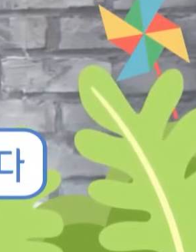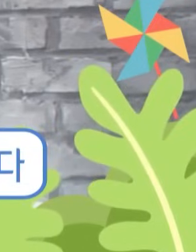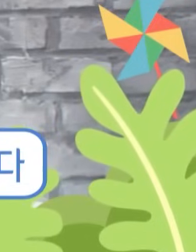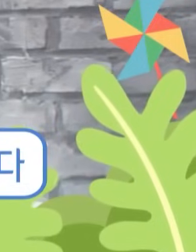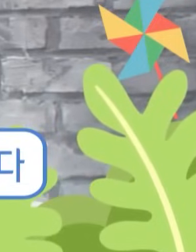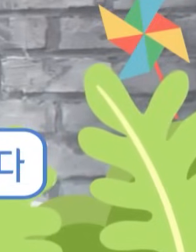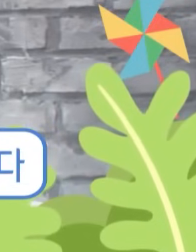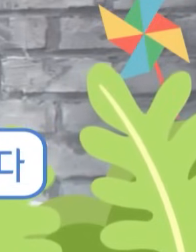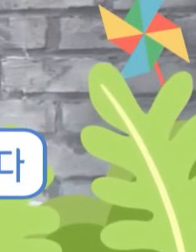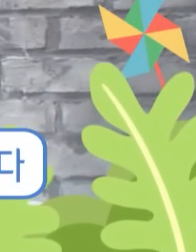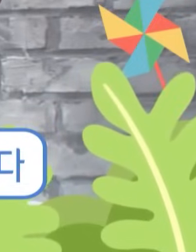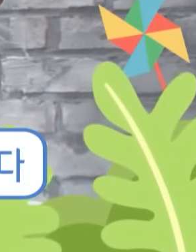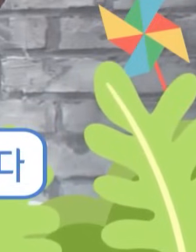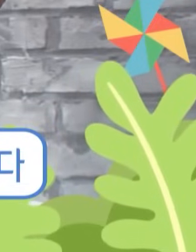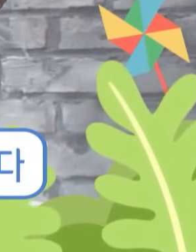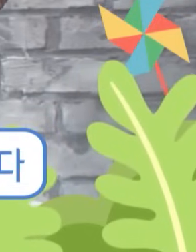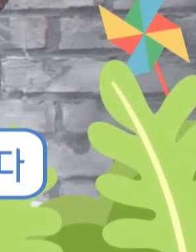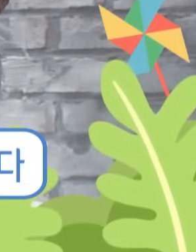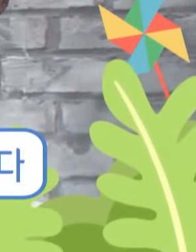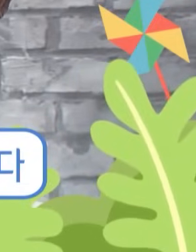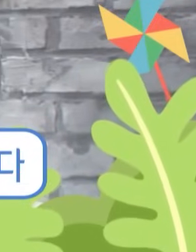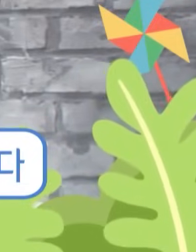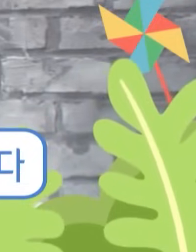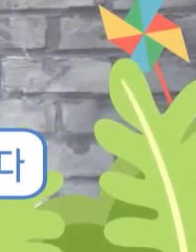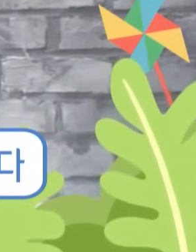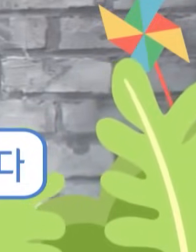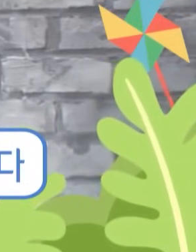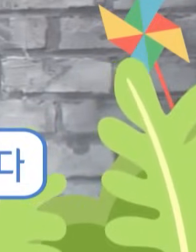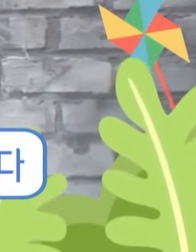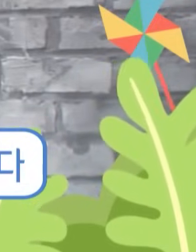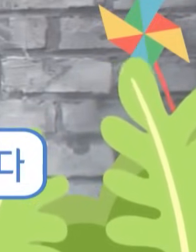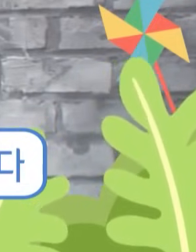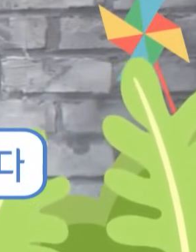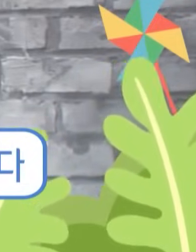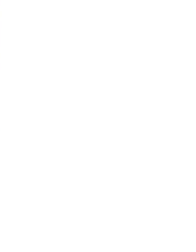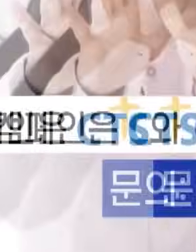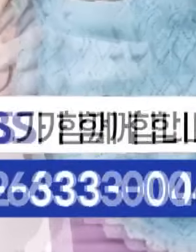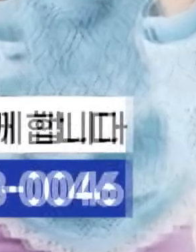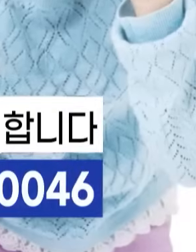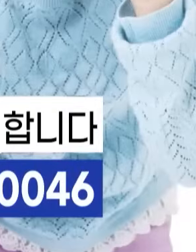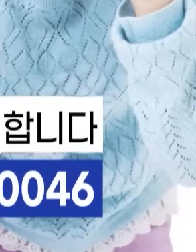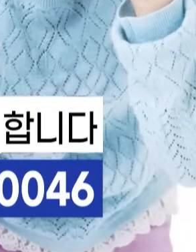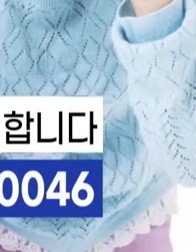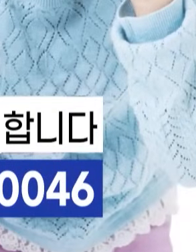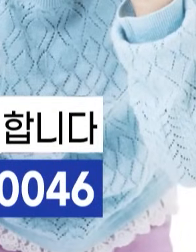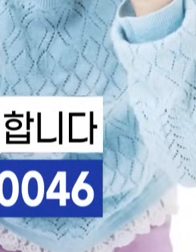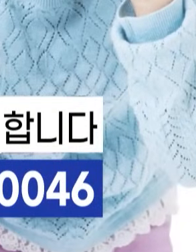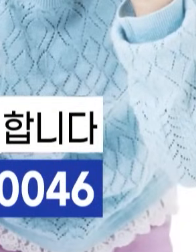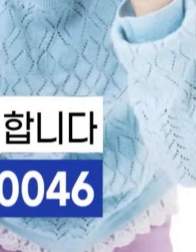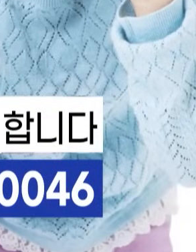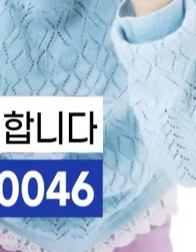여러분의 참여가 인구절벽의 대한민국을 살리는 힘이 됩니다. 됩니다.